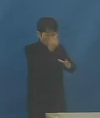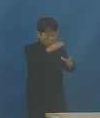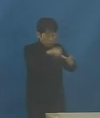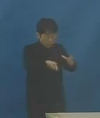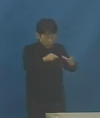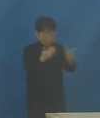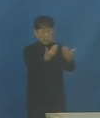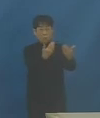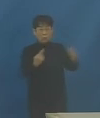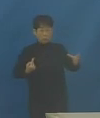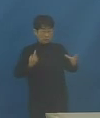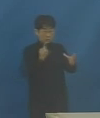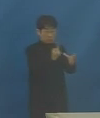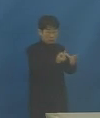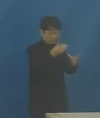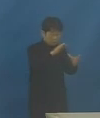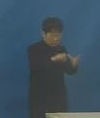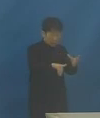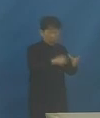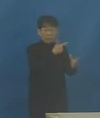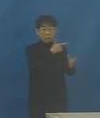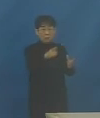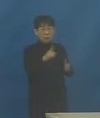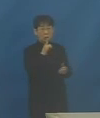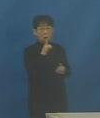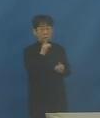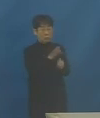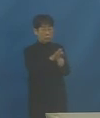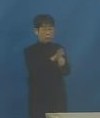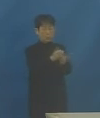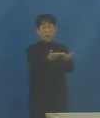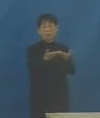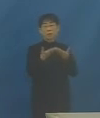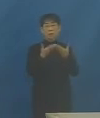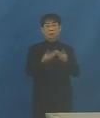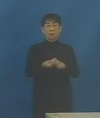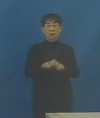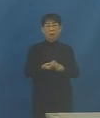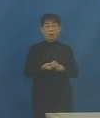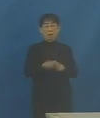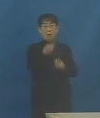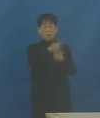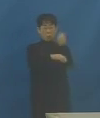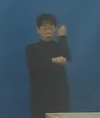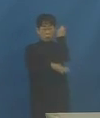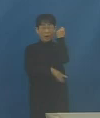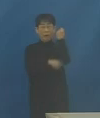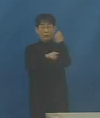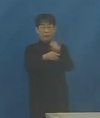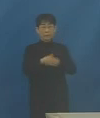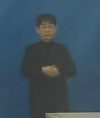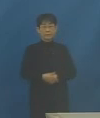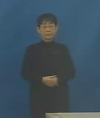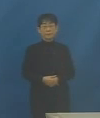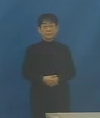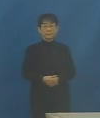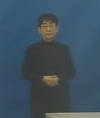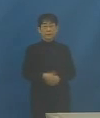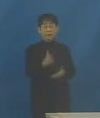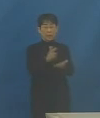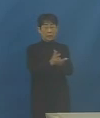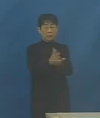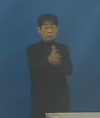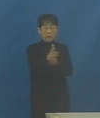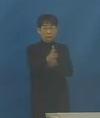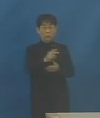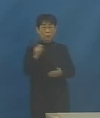点検をして頂いたアドバイスをいただきましたでこれを踏まえてですねえまあのガイドラインをさっきに見直さ